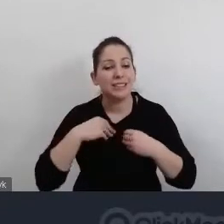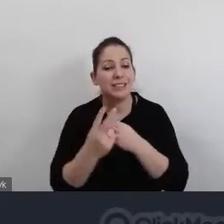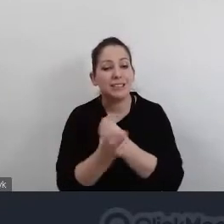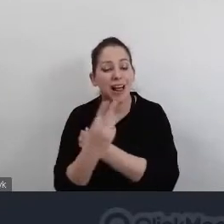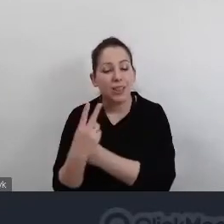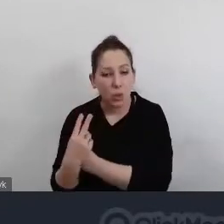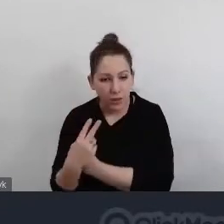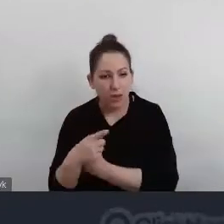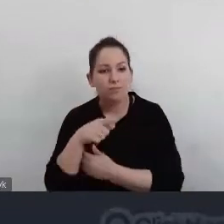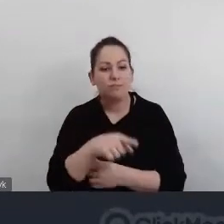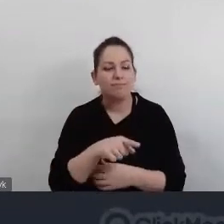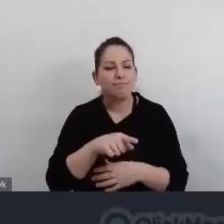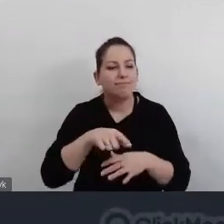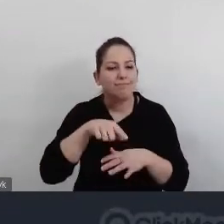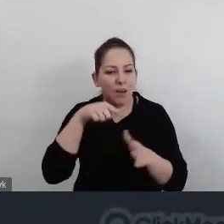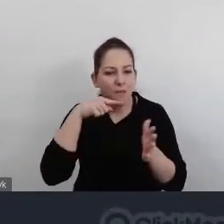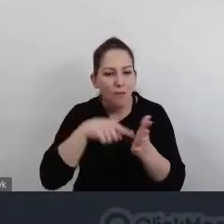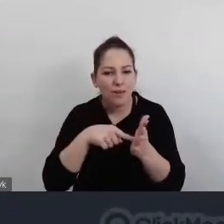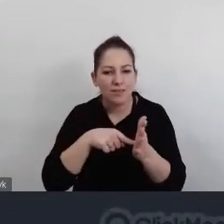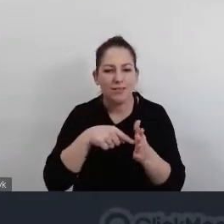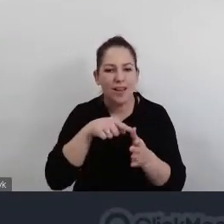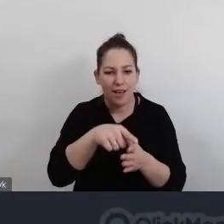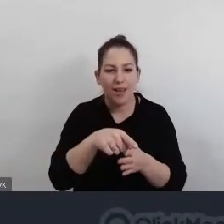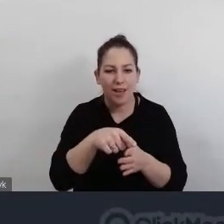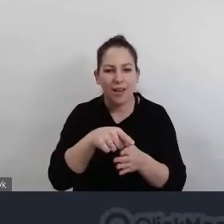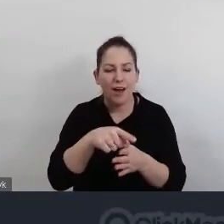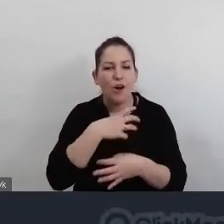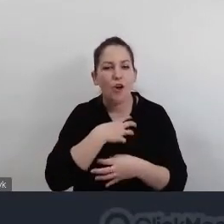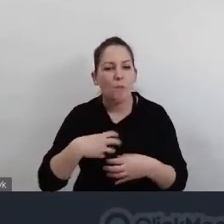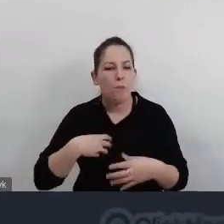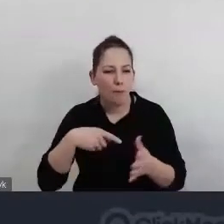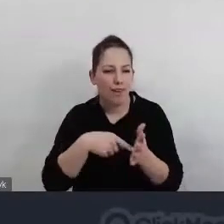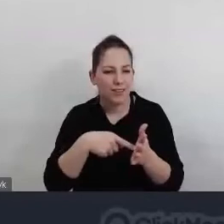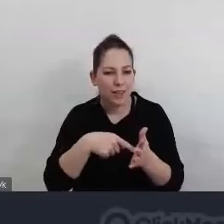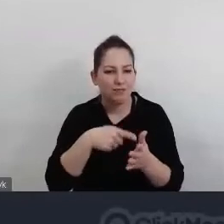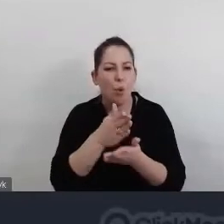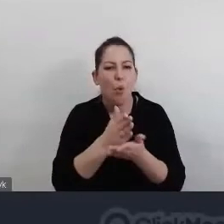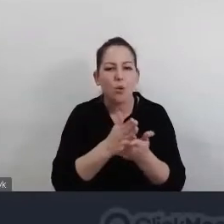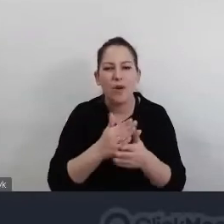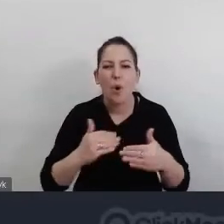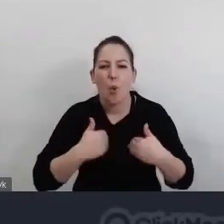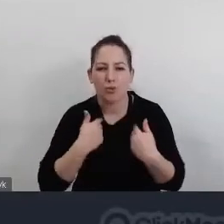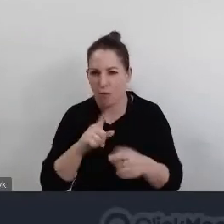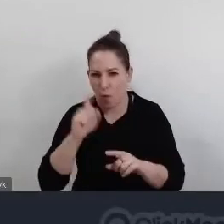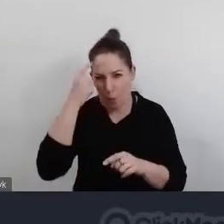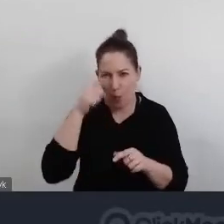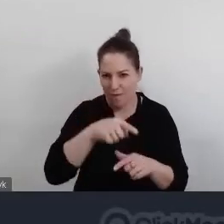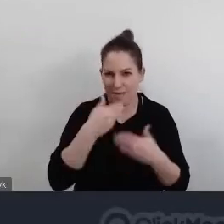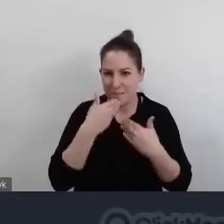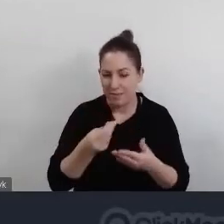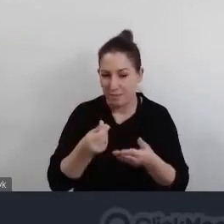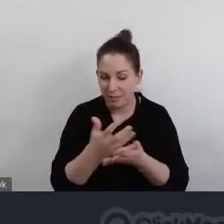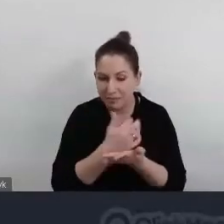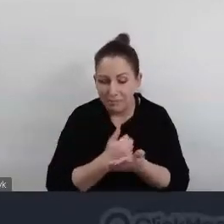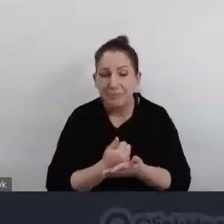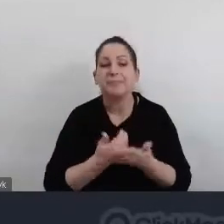jest zlokalizowane w tych podmiotach gospodarczych, jakim są usługi uzdrowiskowe. I to, co powiedział